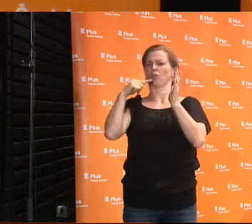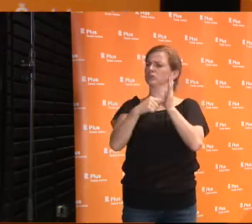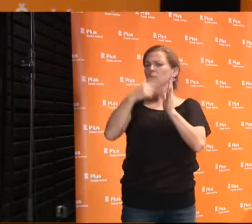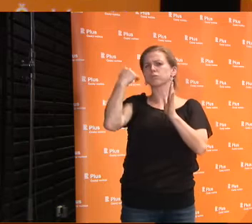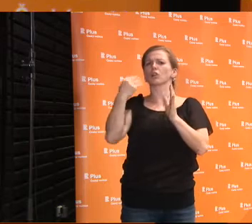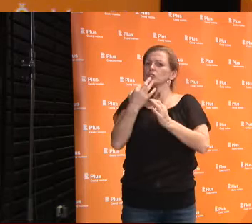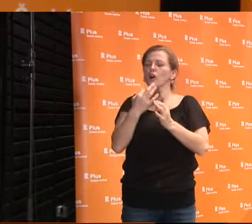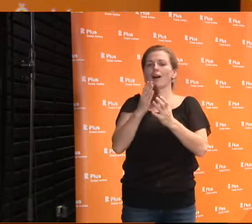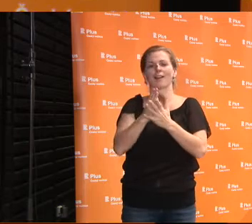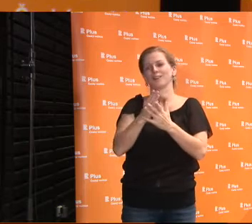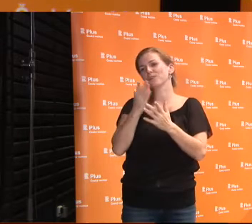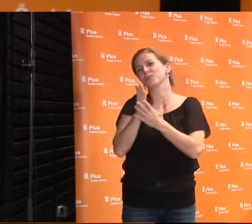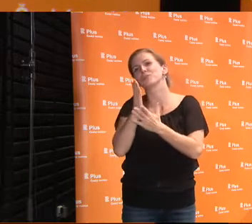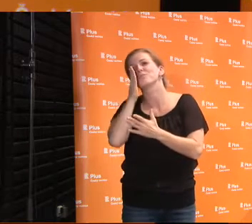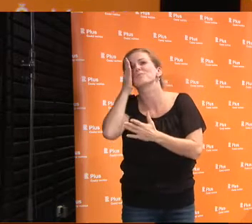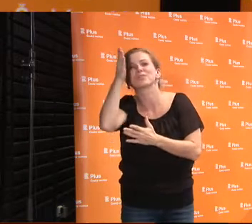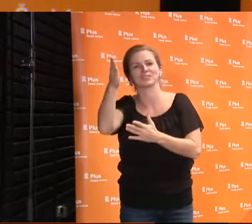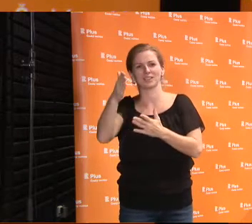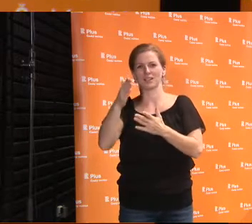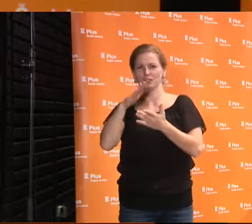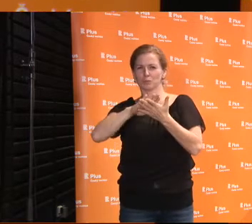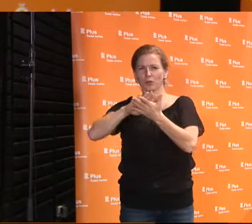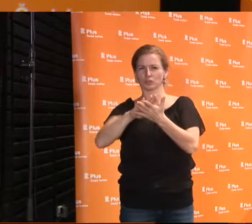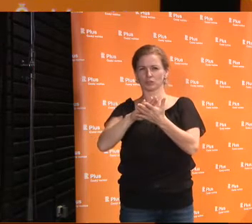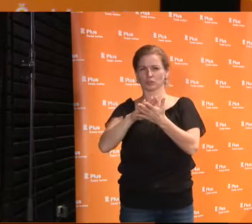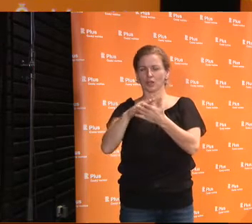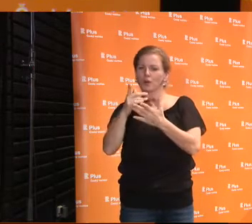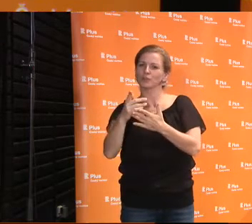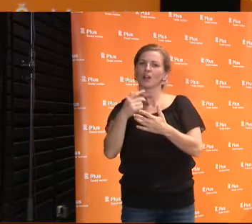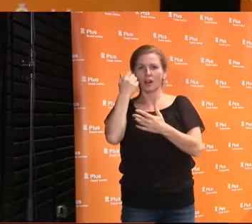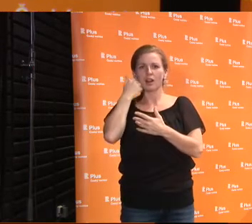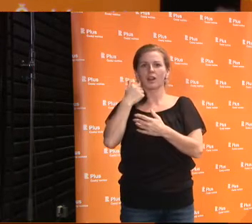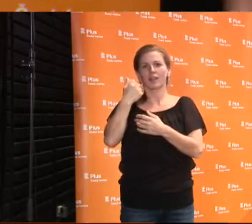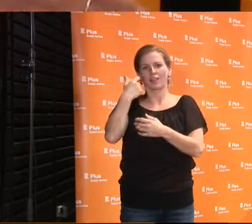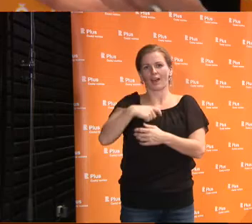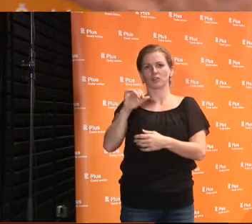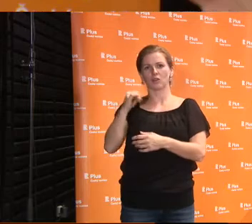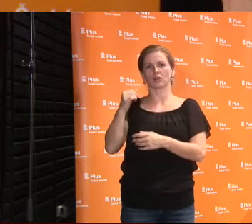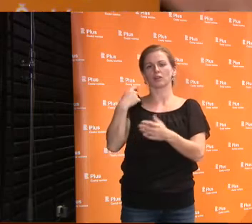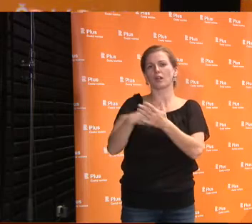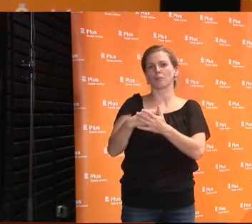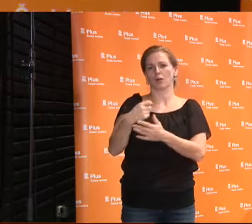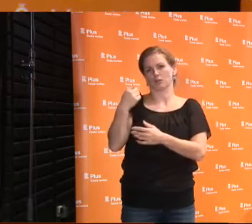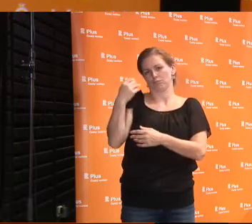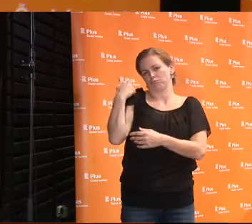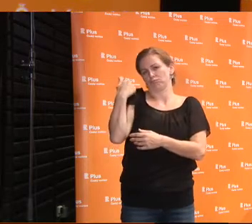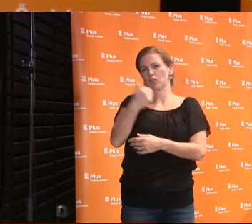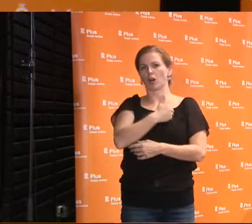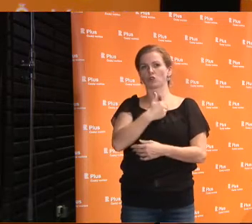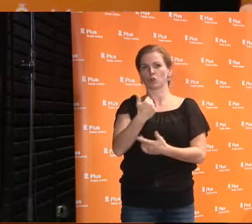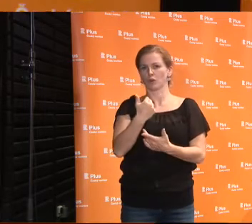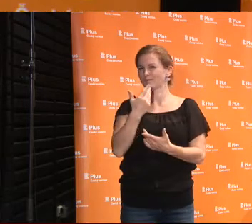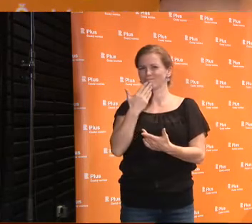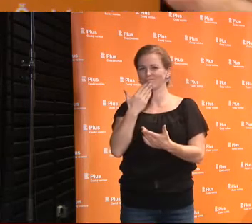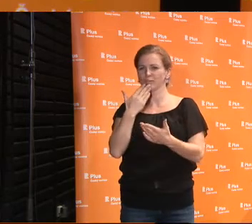že se uplatní v budoucí společnosti, ekonomice lidé, kteří budou vedeni tímto způsobem. Vidím tam nepochybně určité tendence,